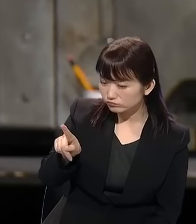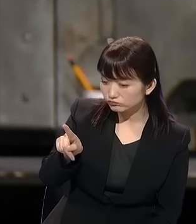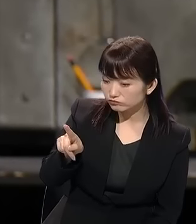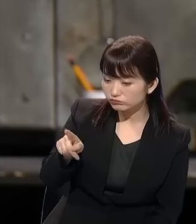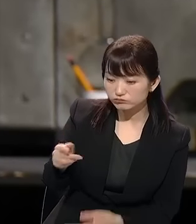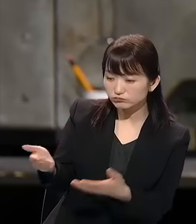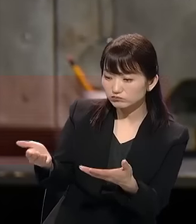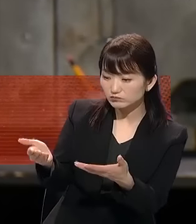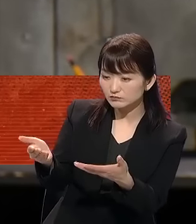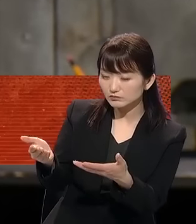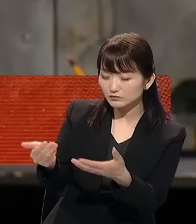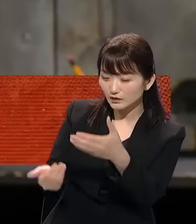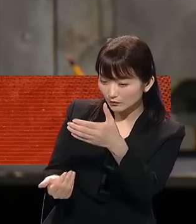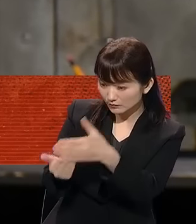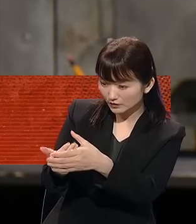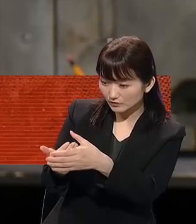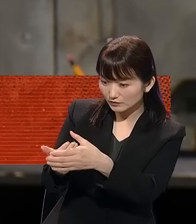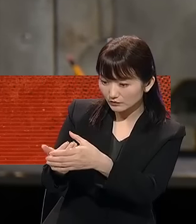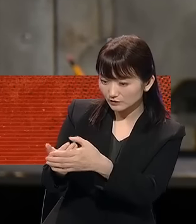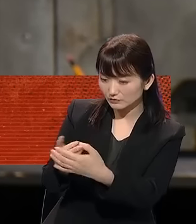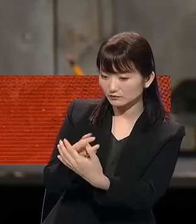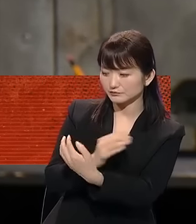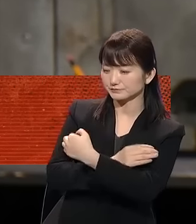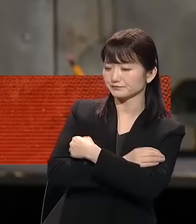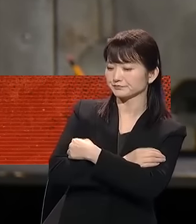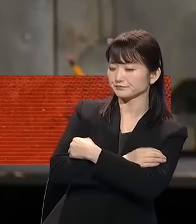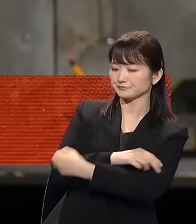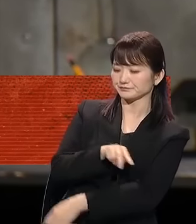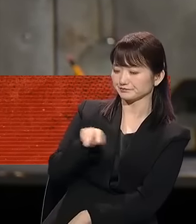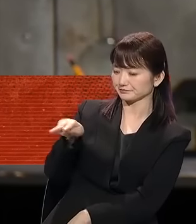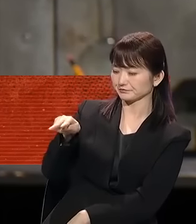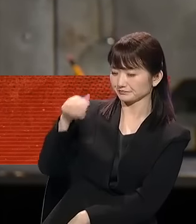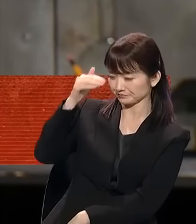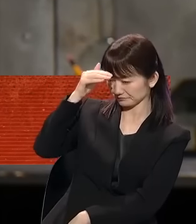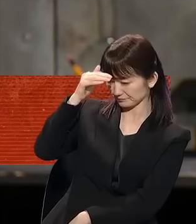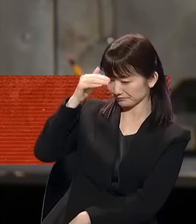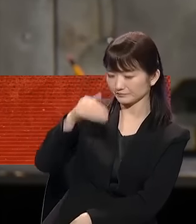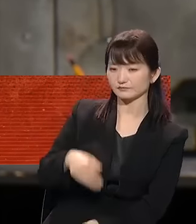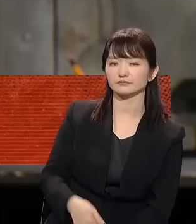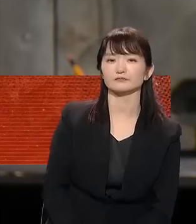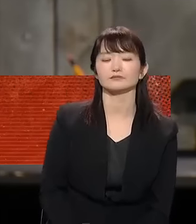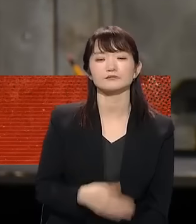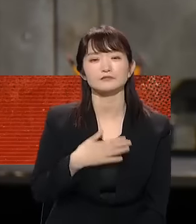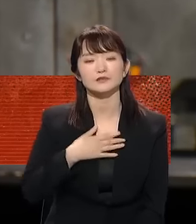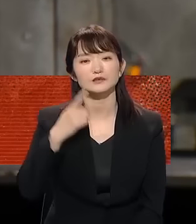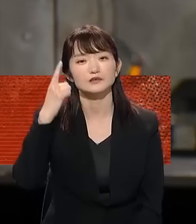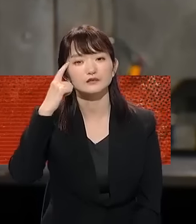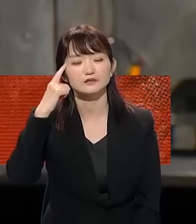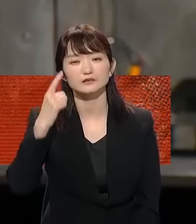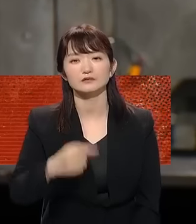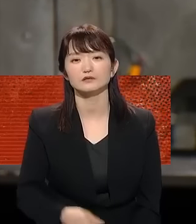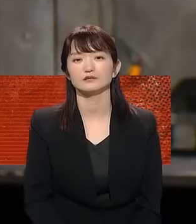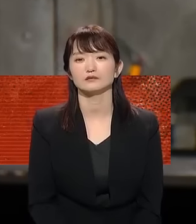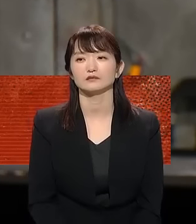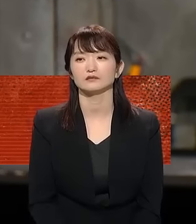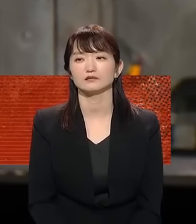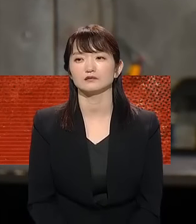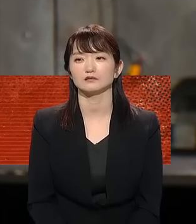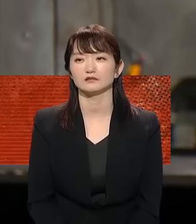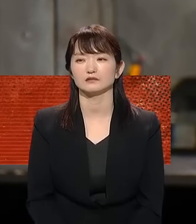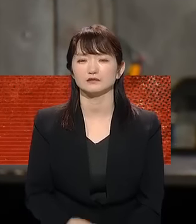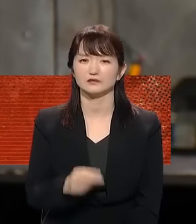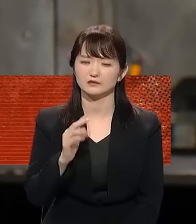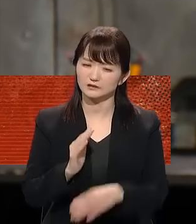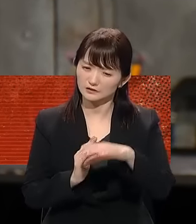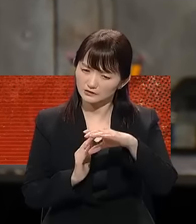한다 하더라도 양파를 딱 이렇게 끼고 쳐다만 보고 있을 겁니다 그리고 이제 제가 봤을 때 이게 좀 오버를 한